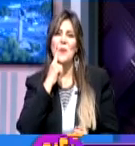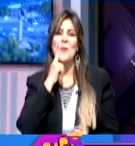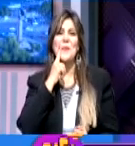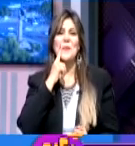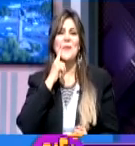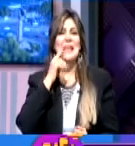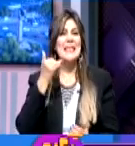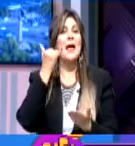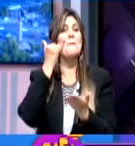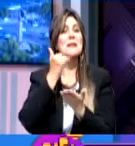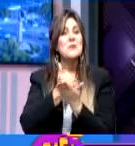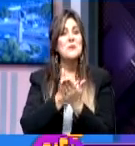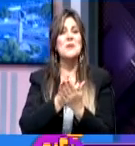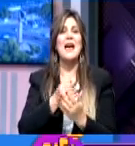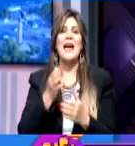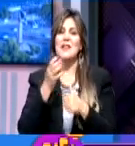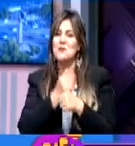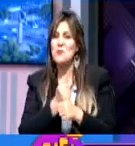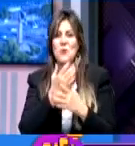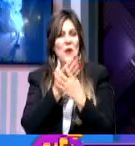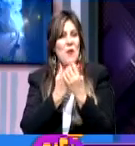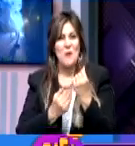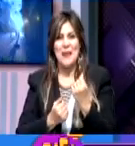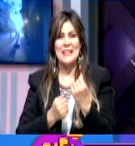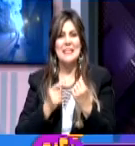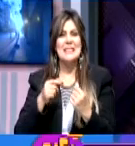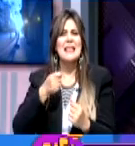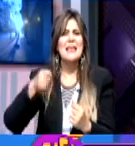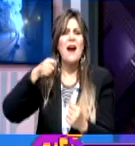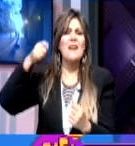أولادها أو زوجها أو أولادها من ذوي الإعاقة، لأنها هي أكثر